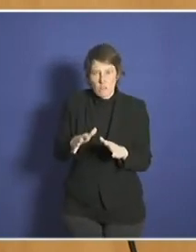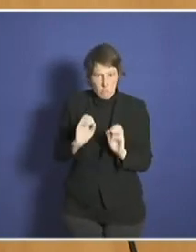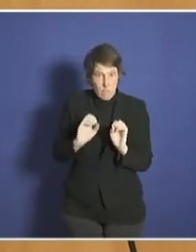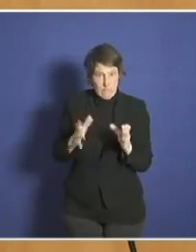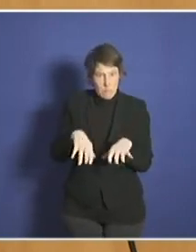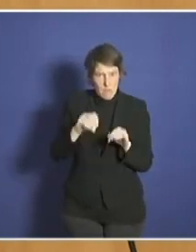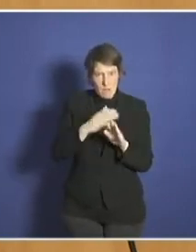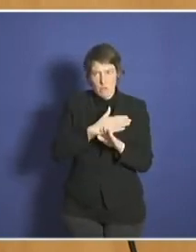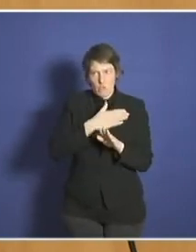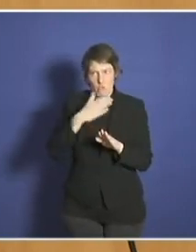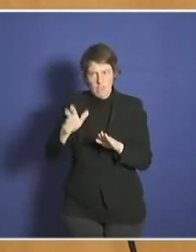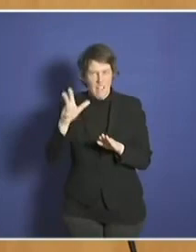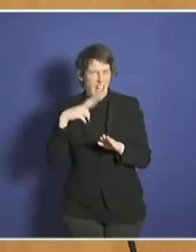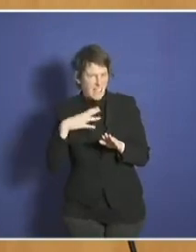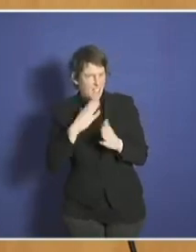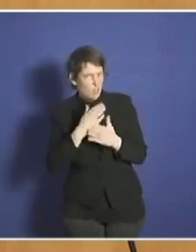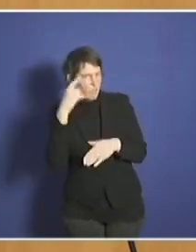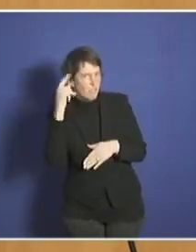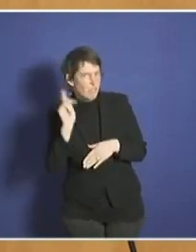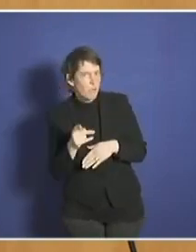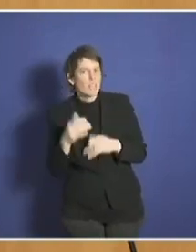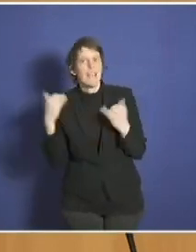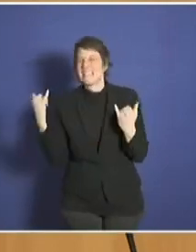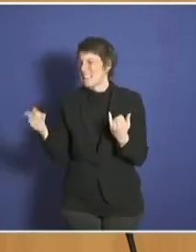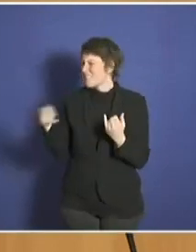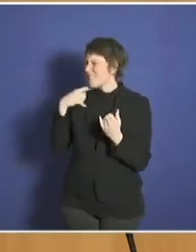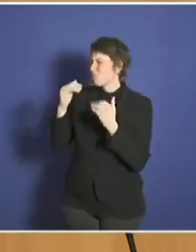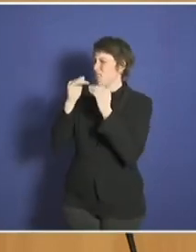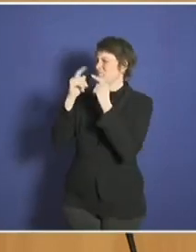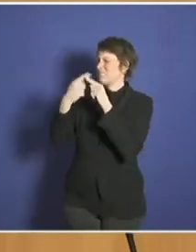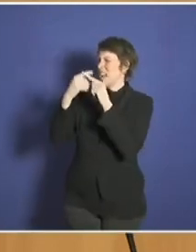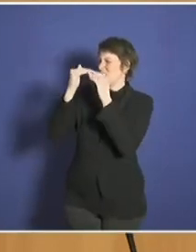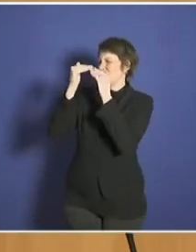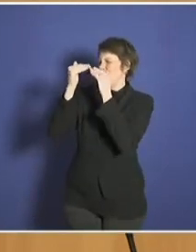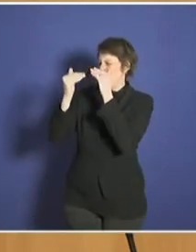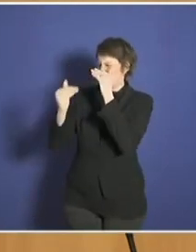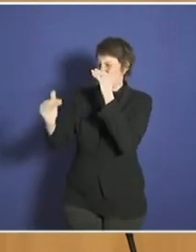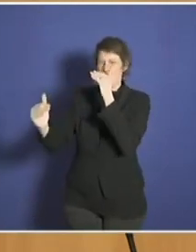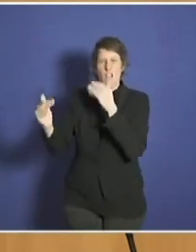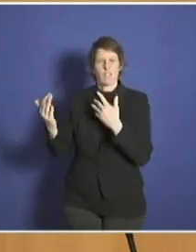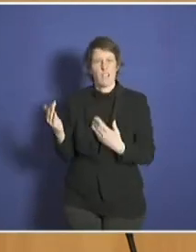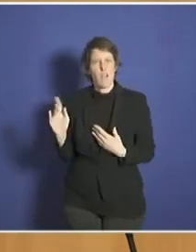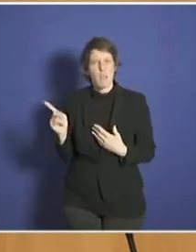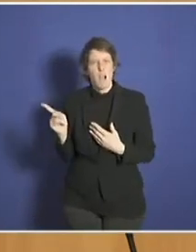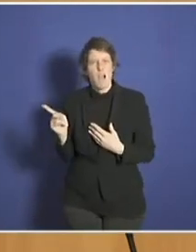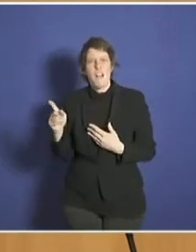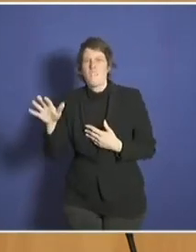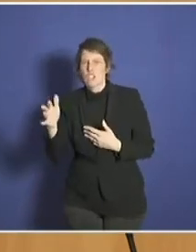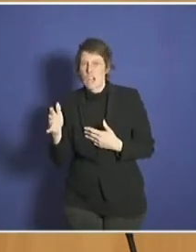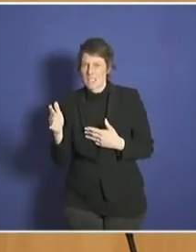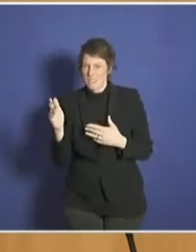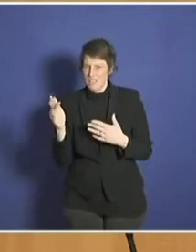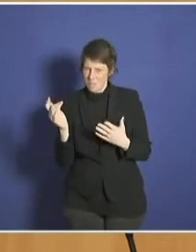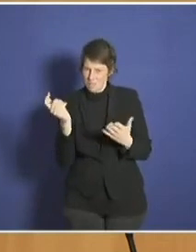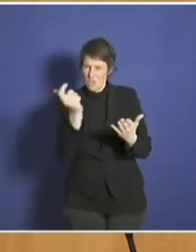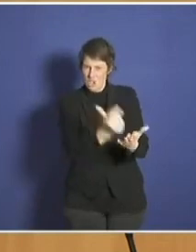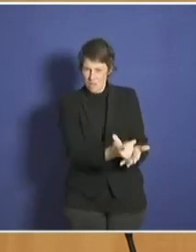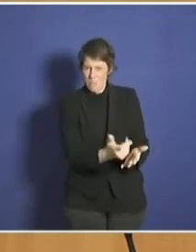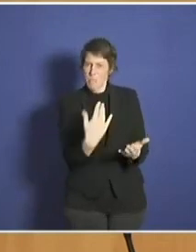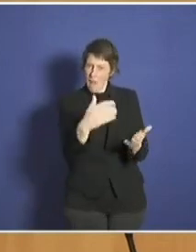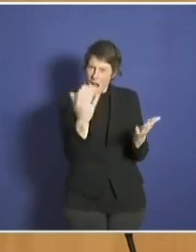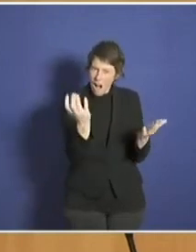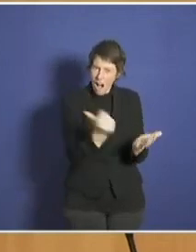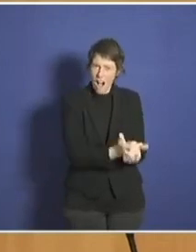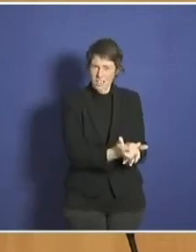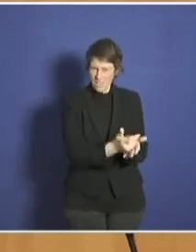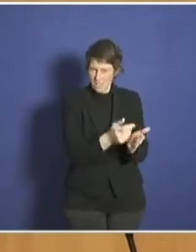haben sollte. Sie sagten jetzt selber abgeflacht die Zahlen. Sie begründeten die vermutlichen Verschärfungen mit den